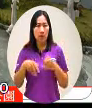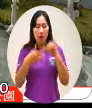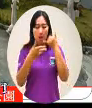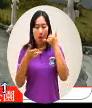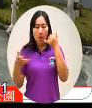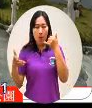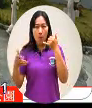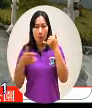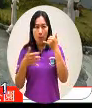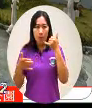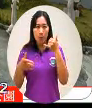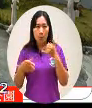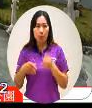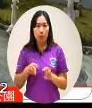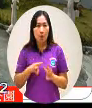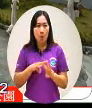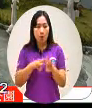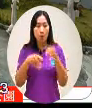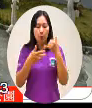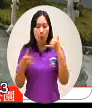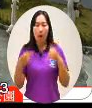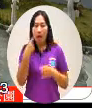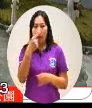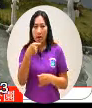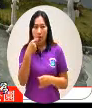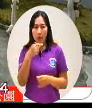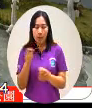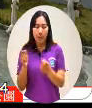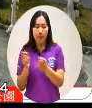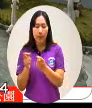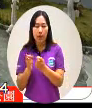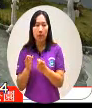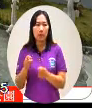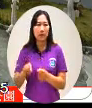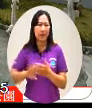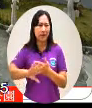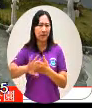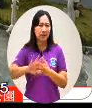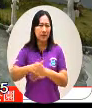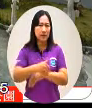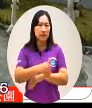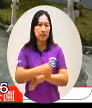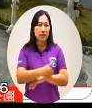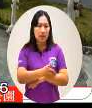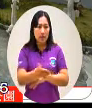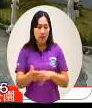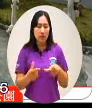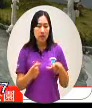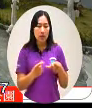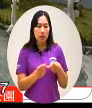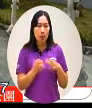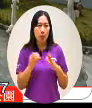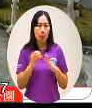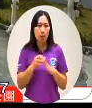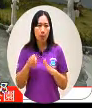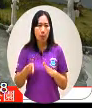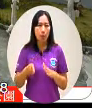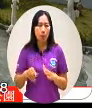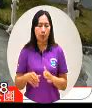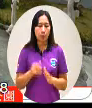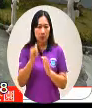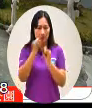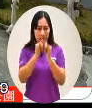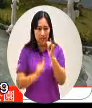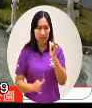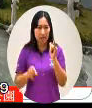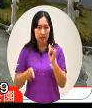这个交界，这个外口的门面吼，过去香港时代吼，有做安尼个简单的一个门面的建立吼，这